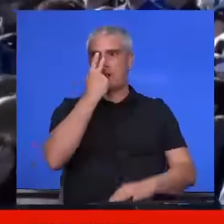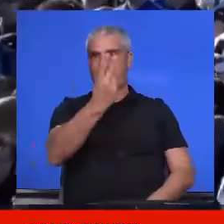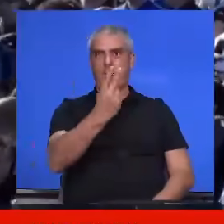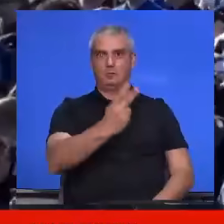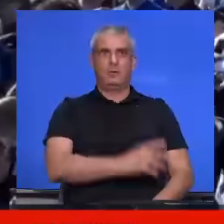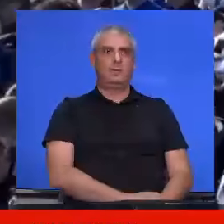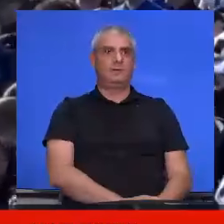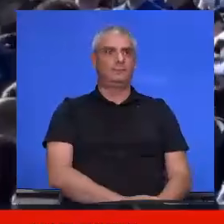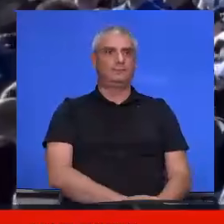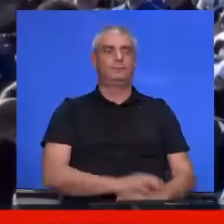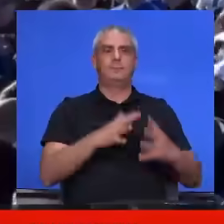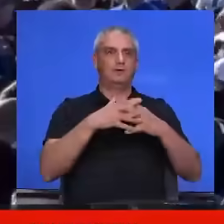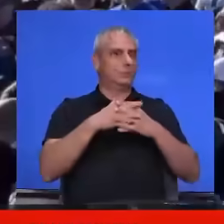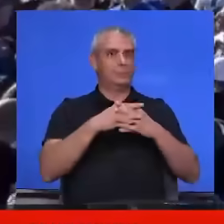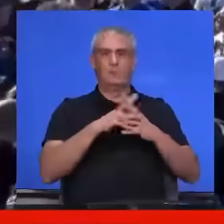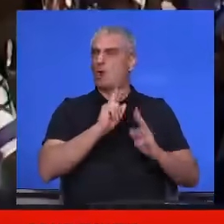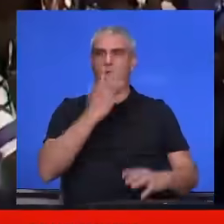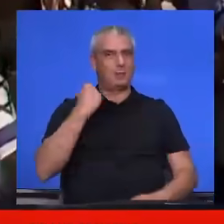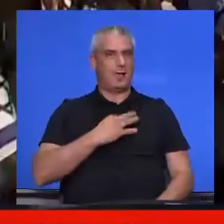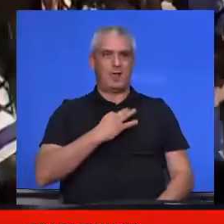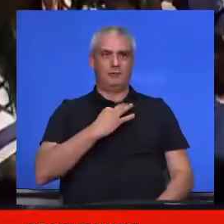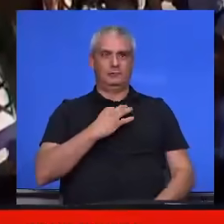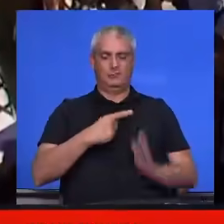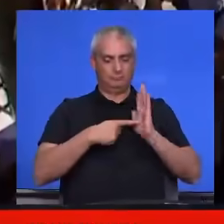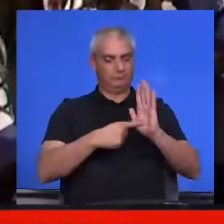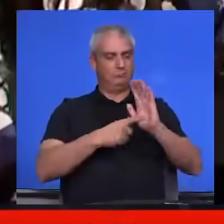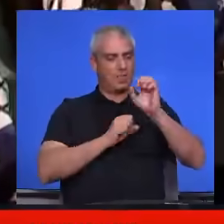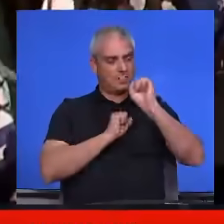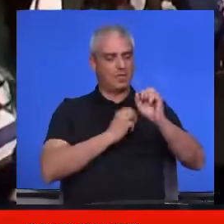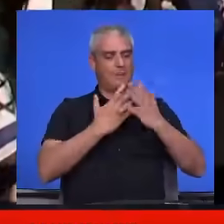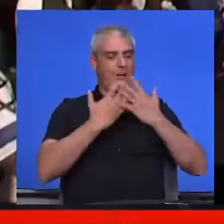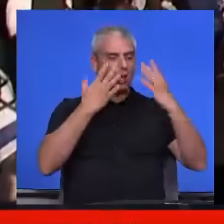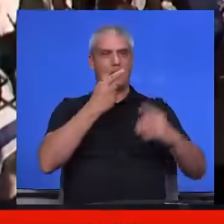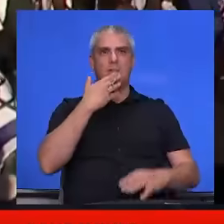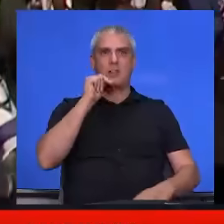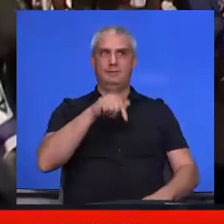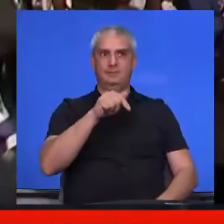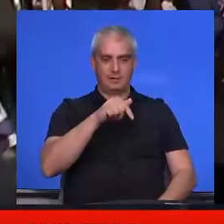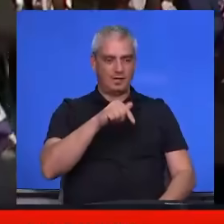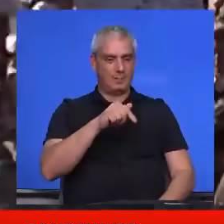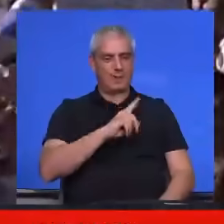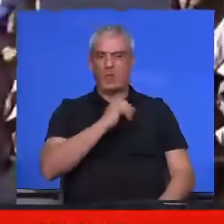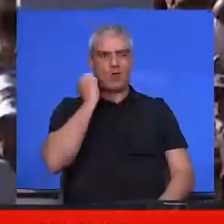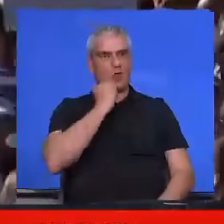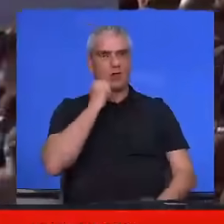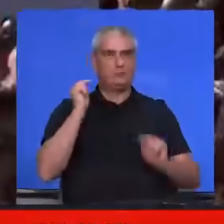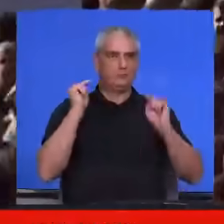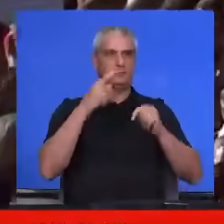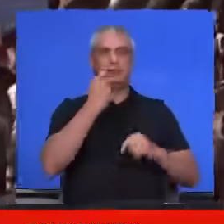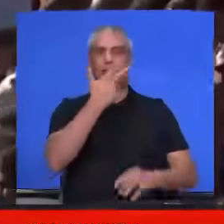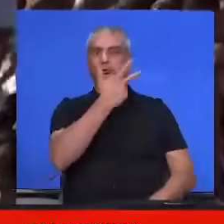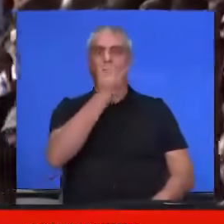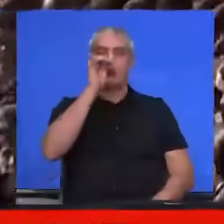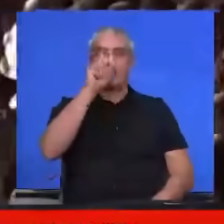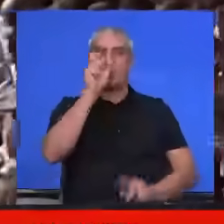ארצות הברית לא נותרה אדישה למפגן התמיכה העצום הזה בישראל. לא בכל יום מתייצבים כמעט 300 אלף איש